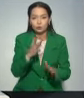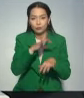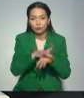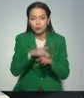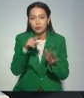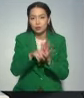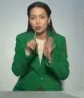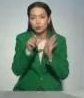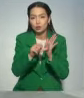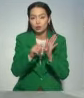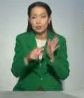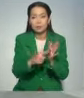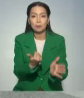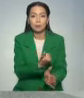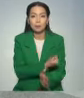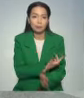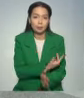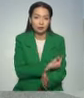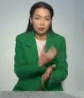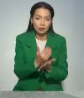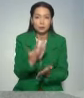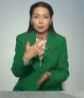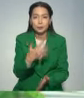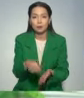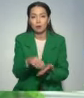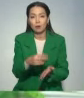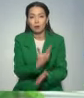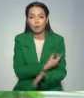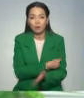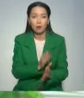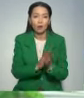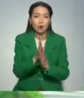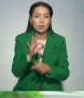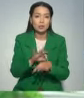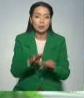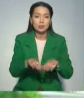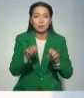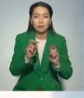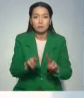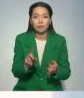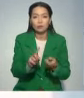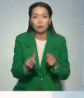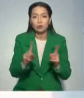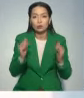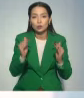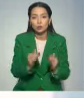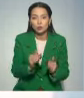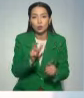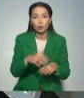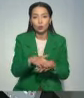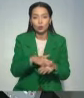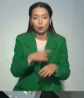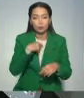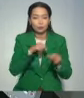привык привитых и 50 ревакцинированных рост заболеваемостей специалисты связывают с тем что снизилась доля людей с иммунитетом против